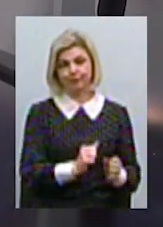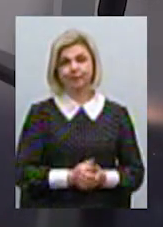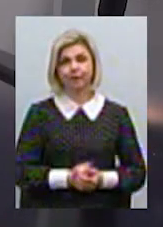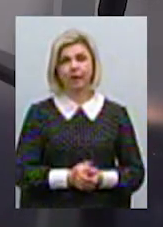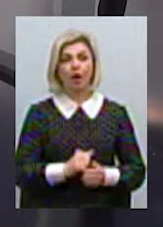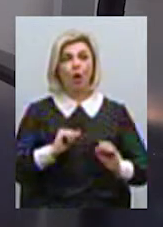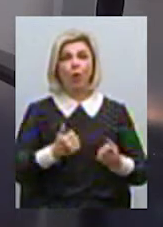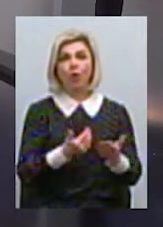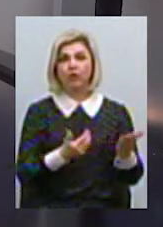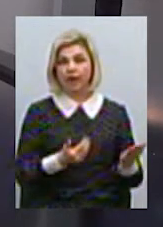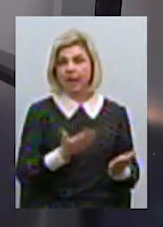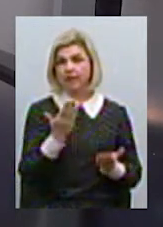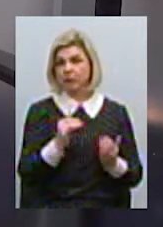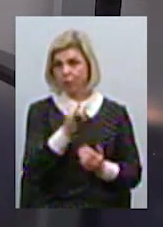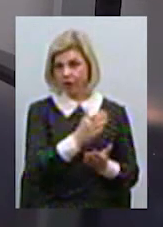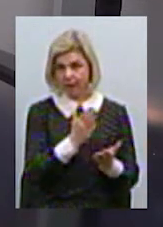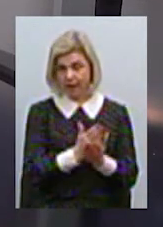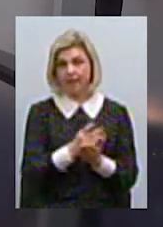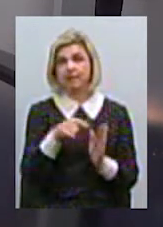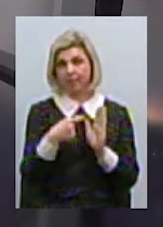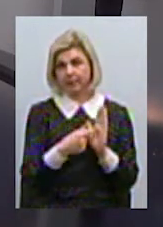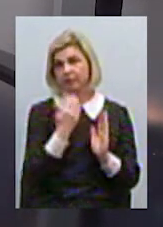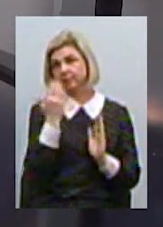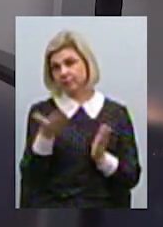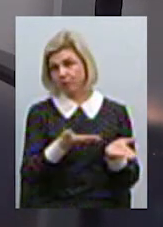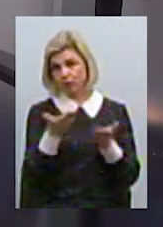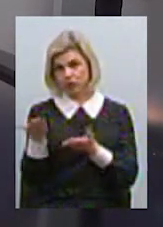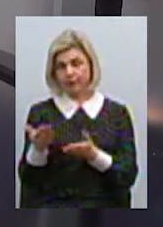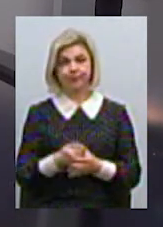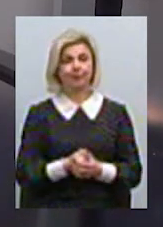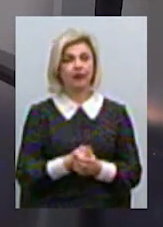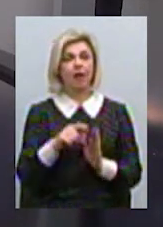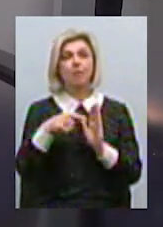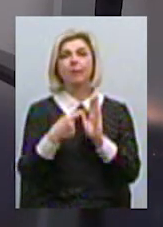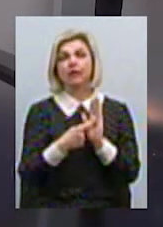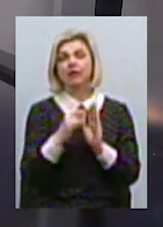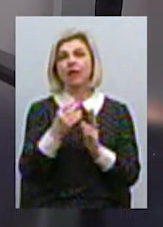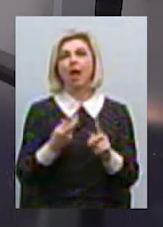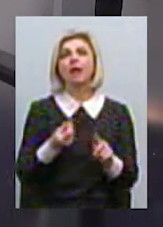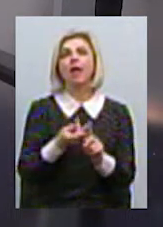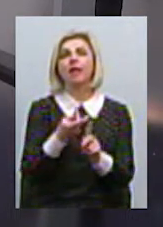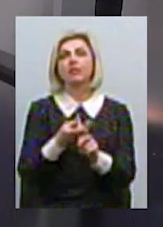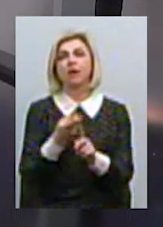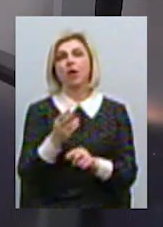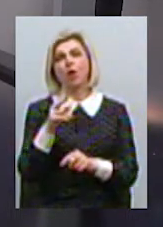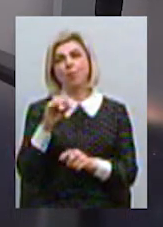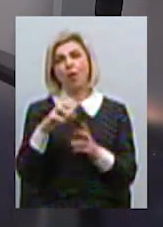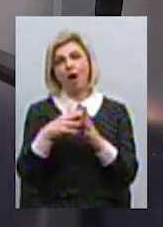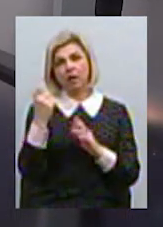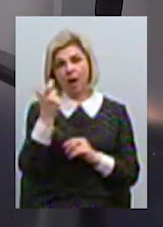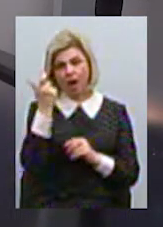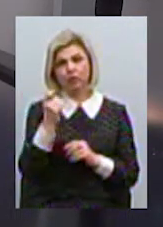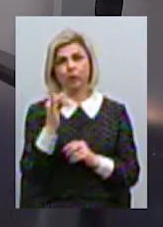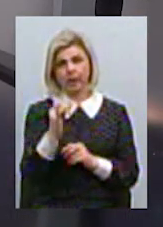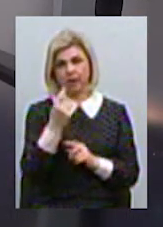ласка. Тетяна. Романа Івановича, у мене саме питання якраз по рейдерству і аграрному, і в тому числі рейдерству бізнесу. Знову нещодавно